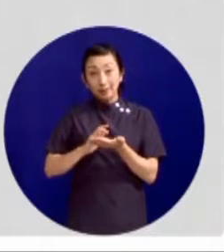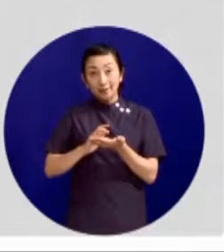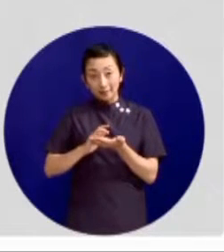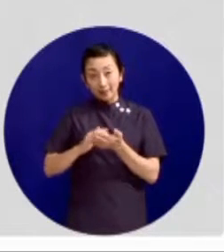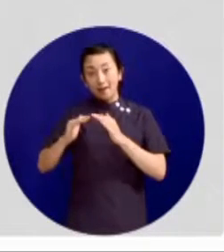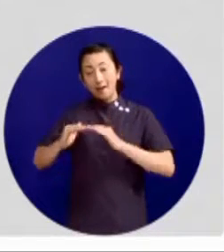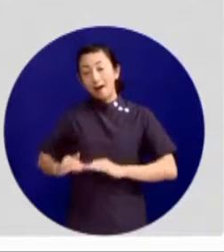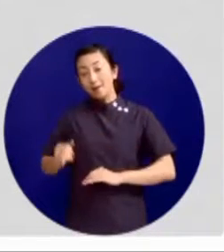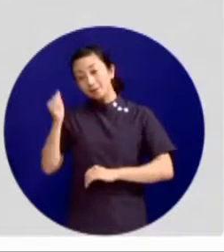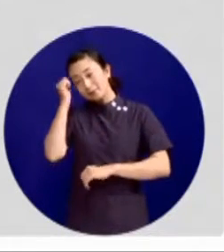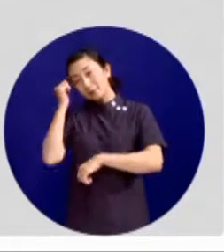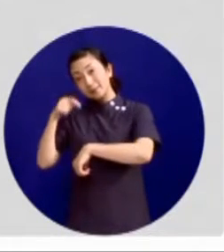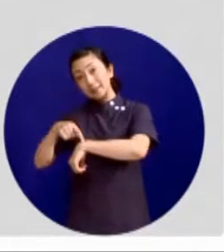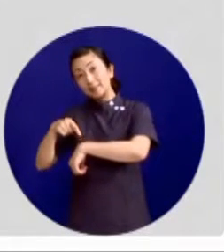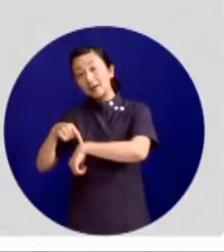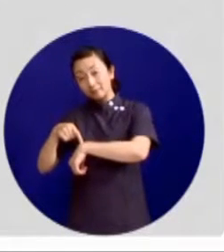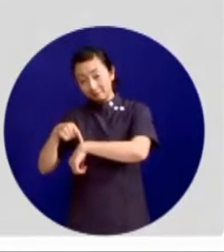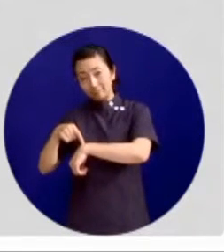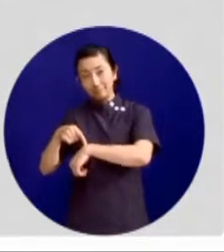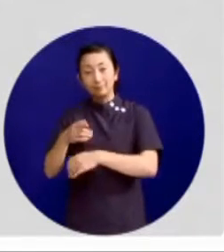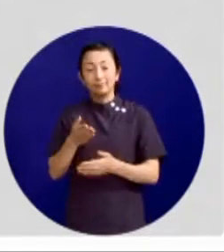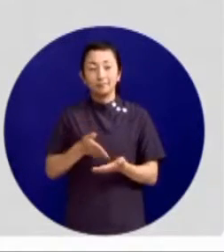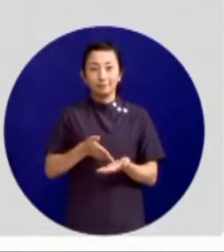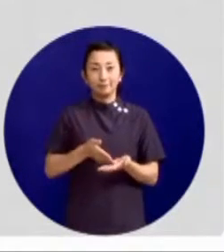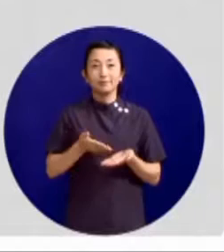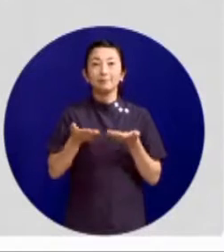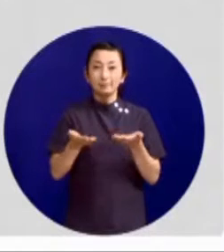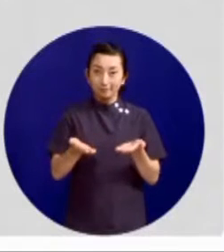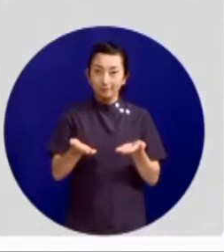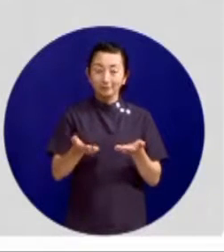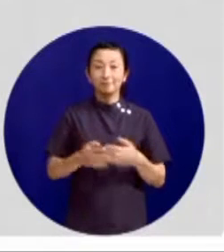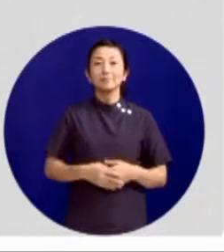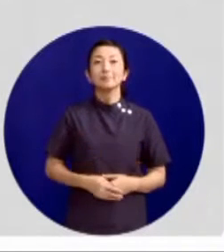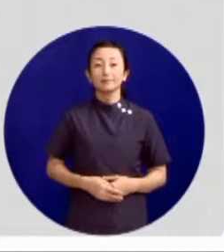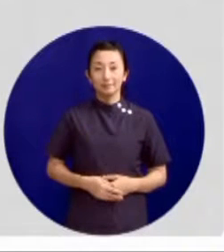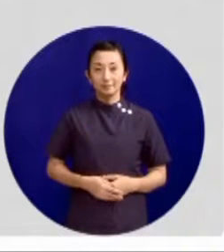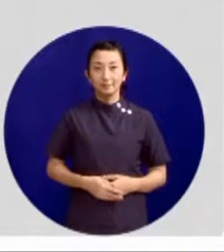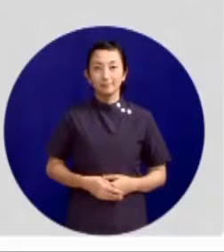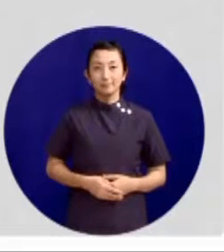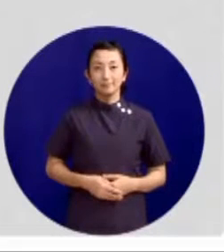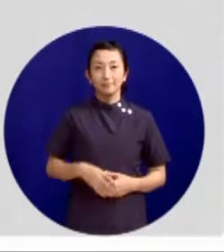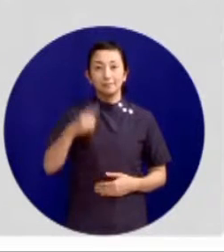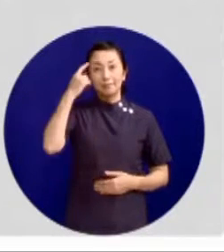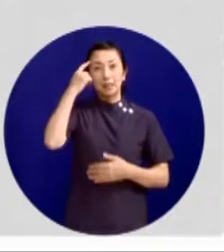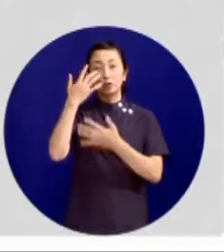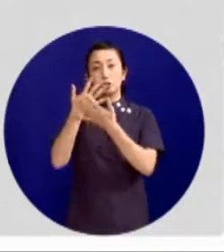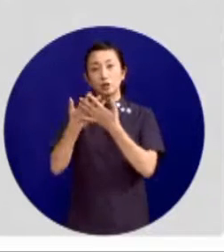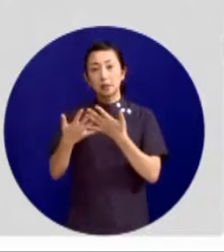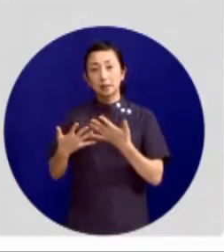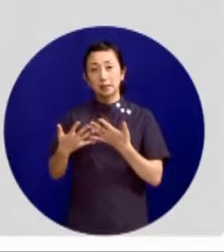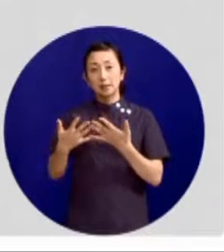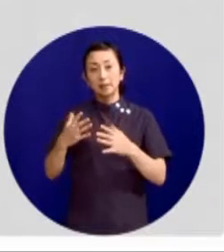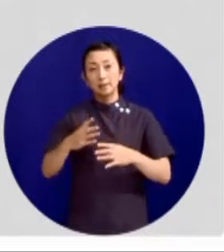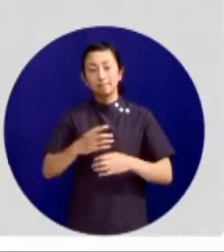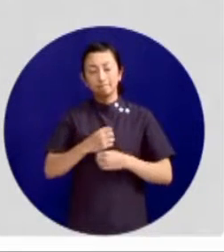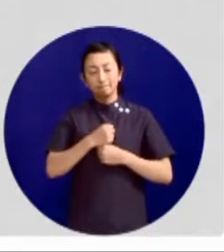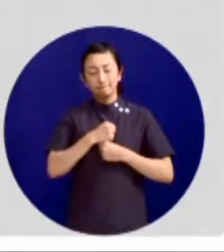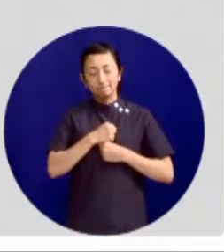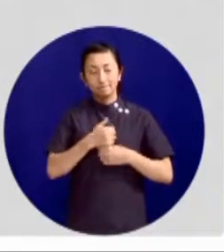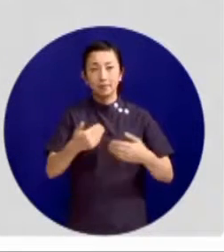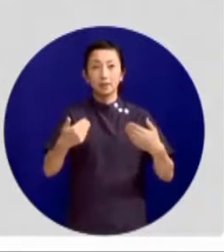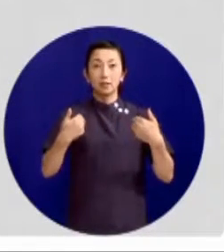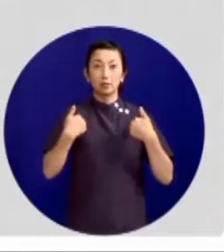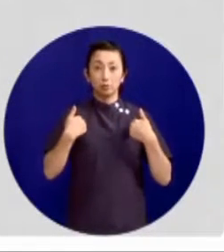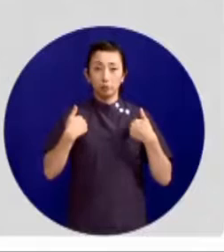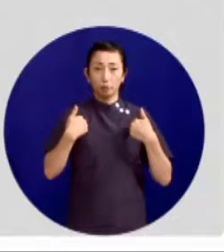時間などについて主治医指示に加えて指示します。これらは安全な麻酔のために大変大切なことですので